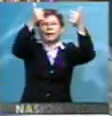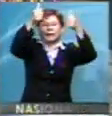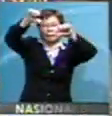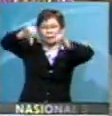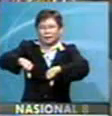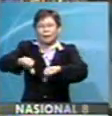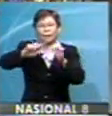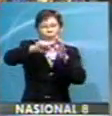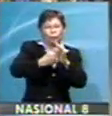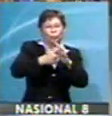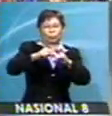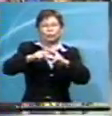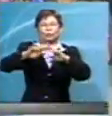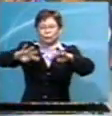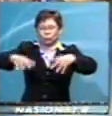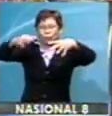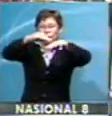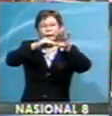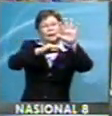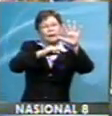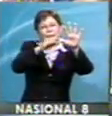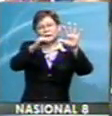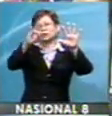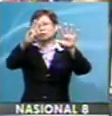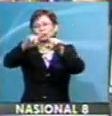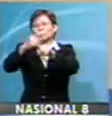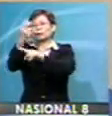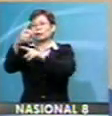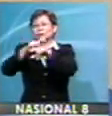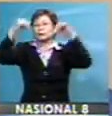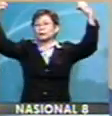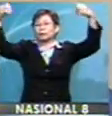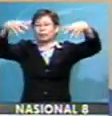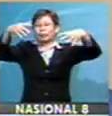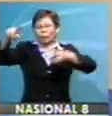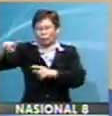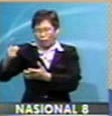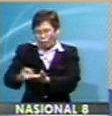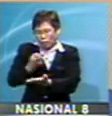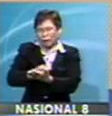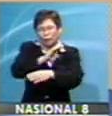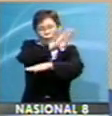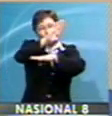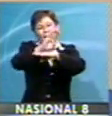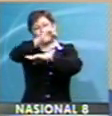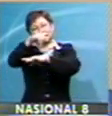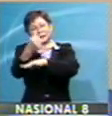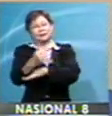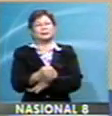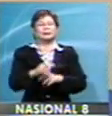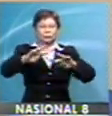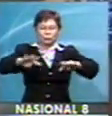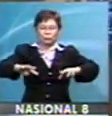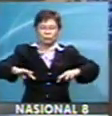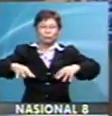bermula dengan perlawanan suku akhir pada 5 dan 7 disember ini di stadium hoki Bukit Jalil dalam undian perlawanan suku akhir yang